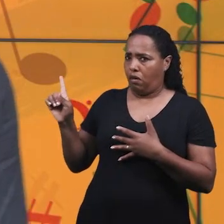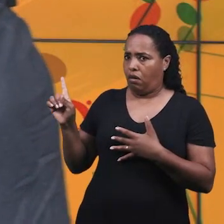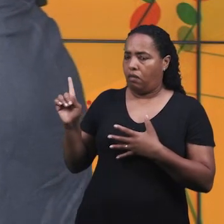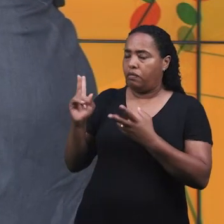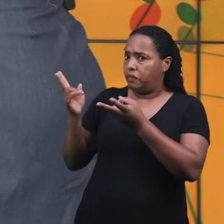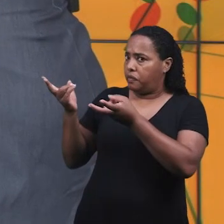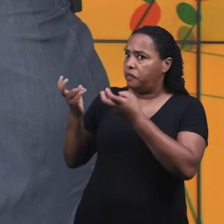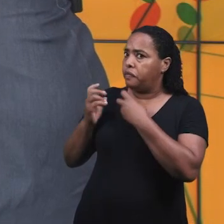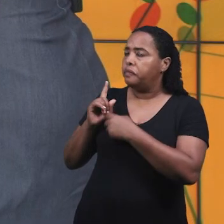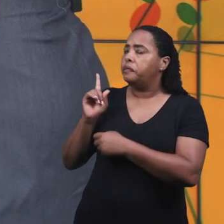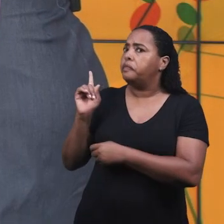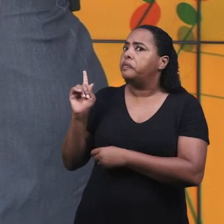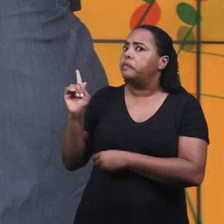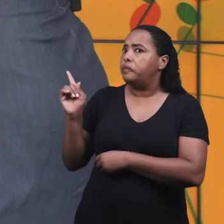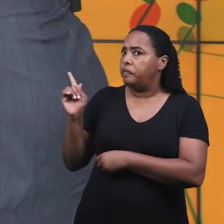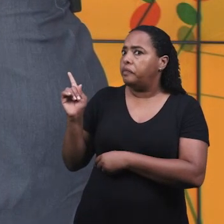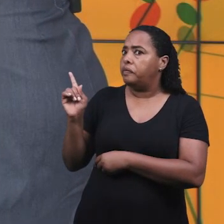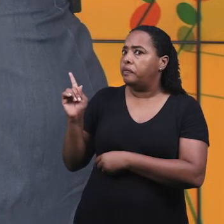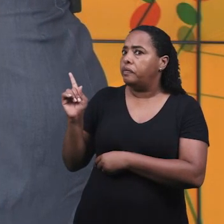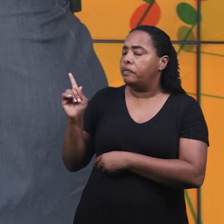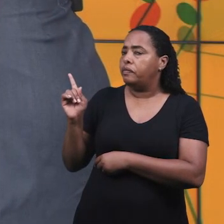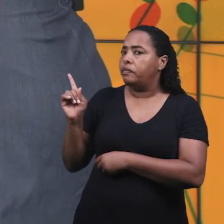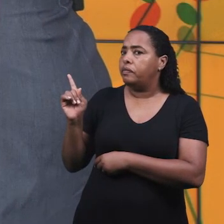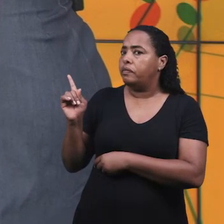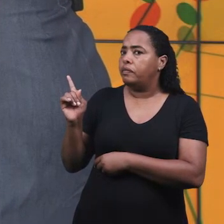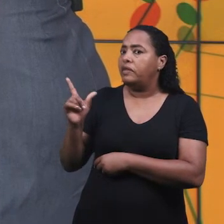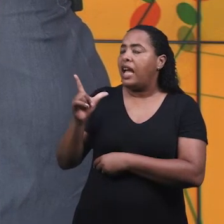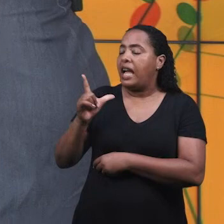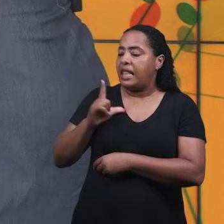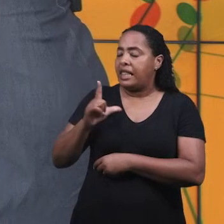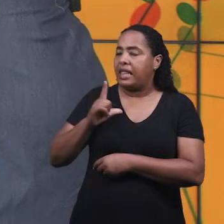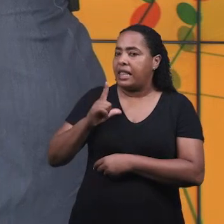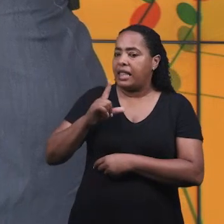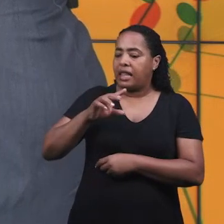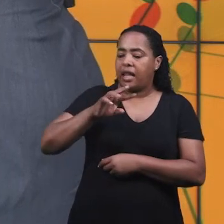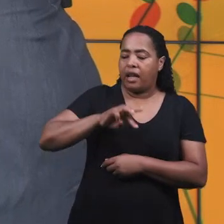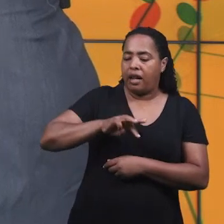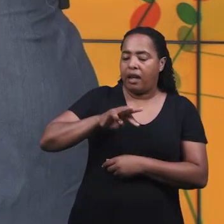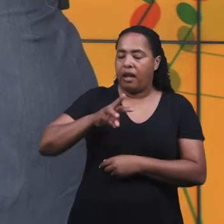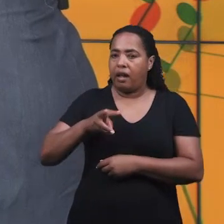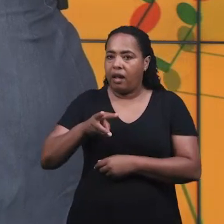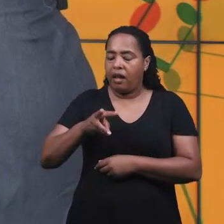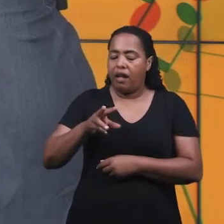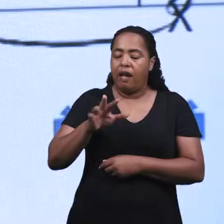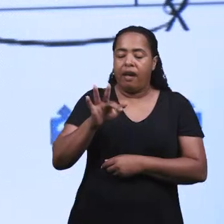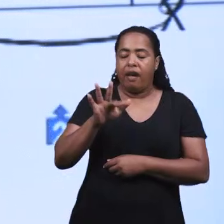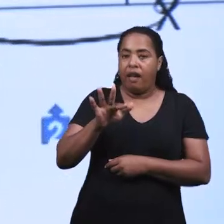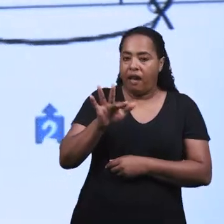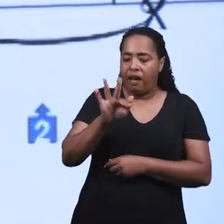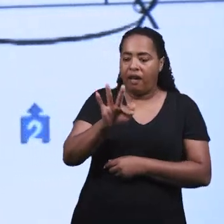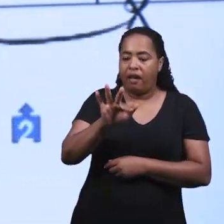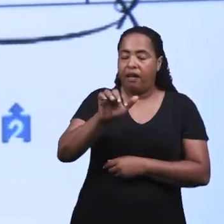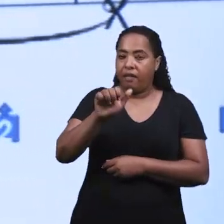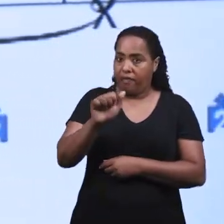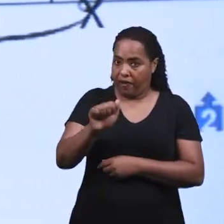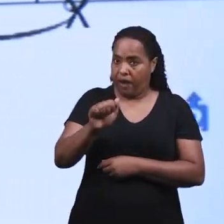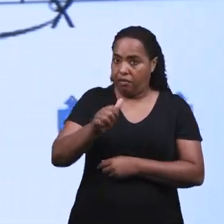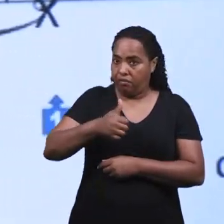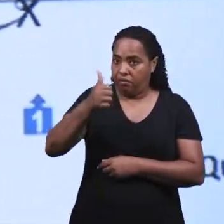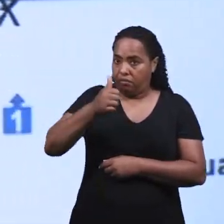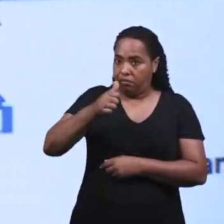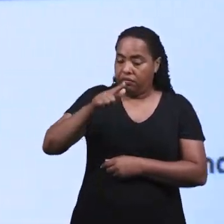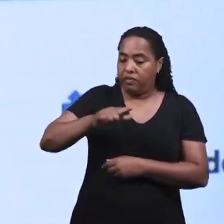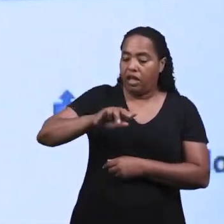Et observez, regardez, ici, il y a un échange, le Fa avec le